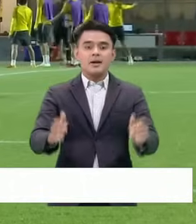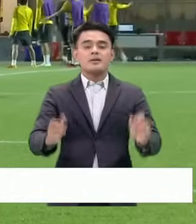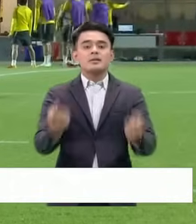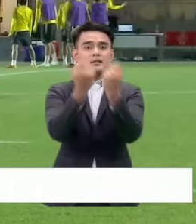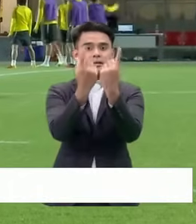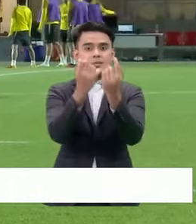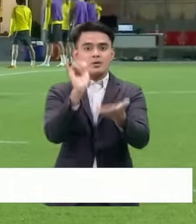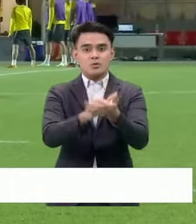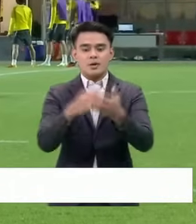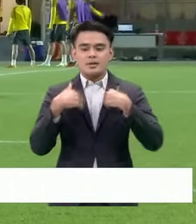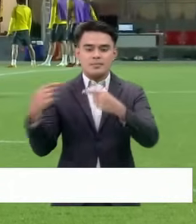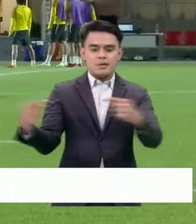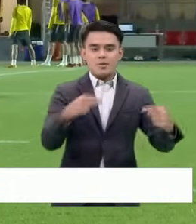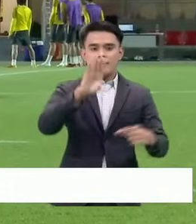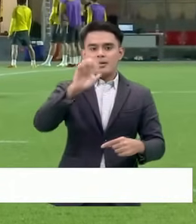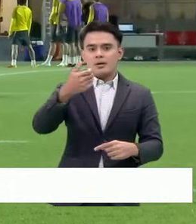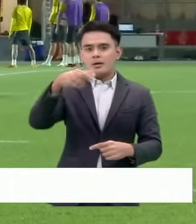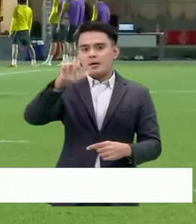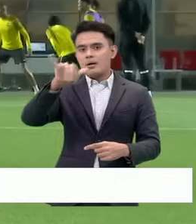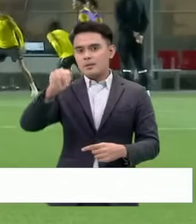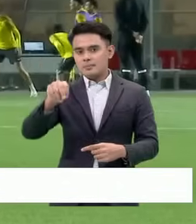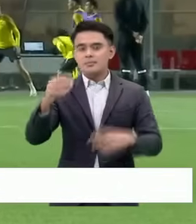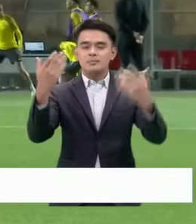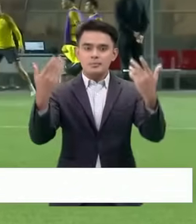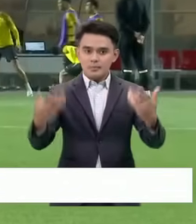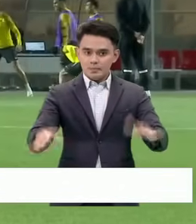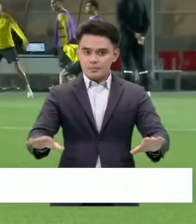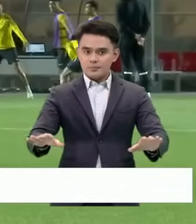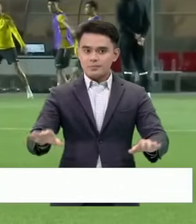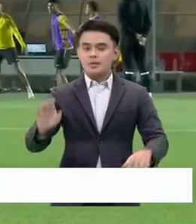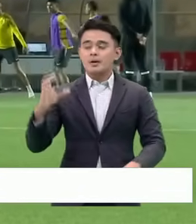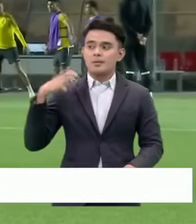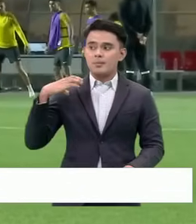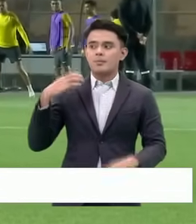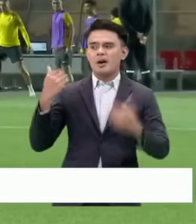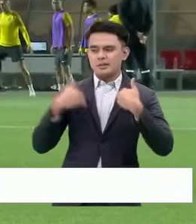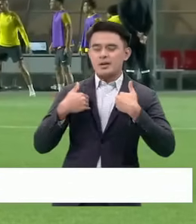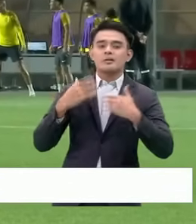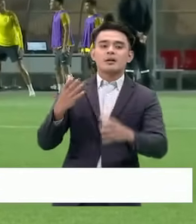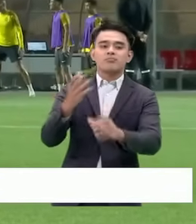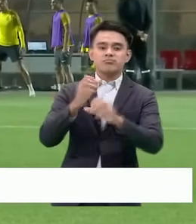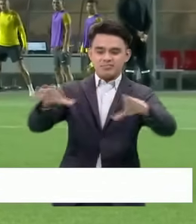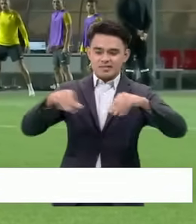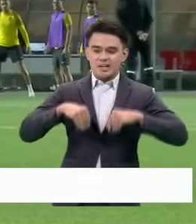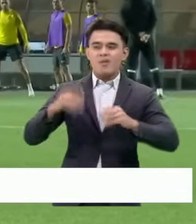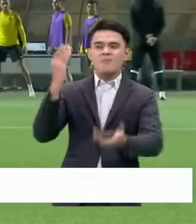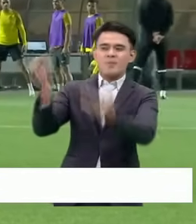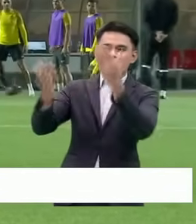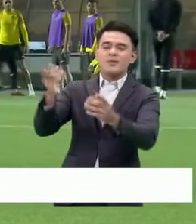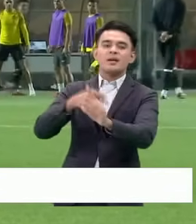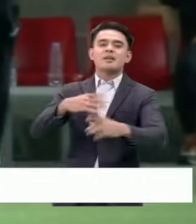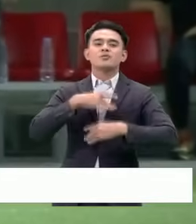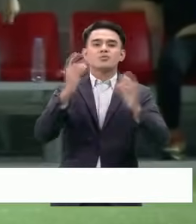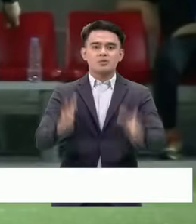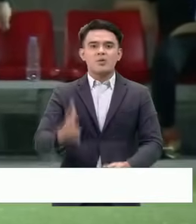bertemu Bahrin selepas ee mereka ataupun panggon mendapat kritikan daripada peminat berdasarkan